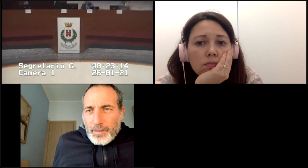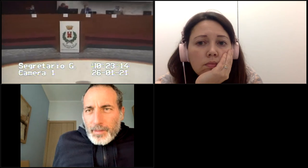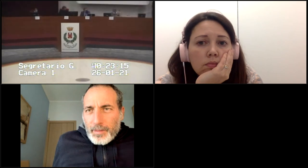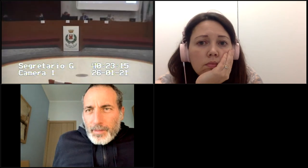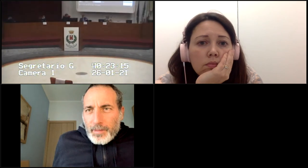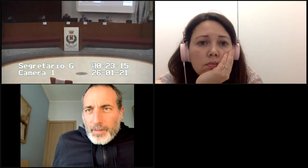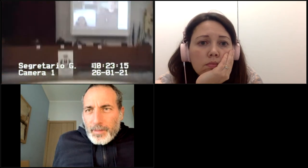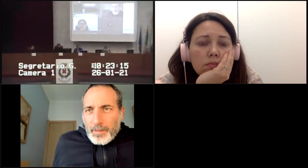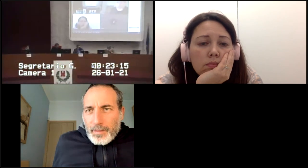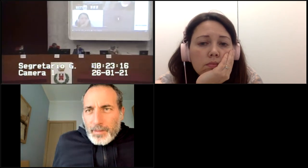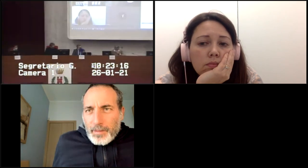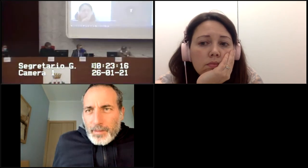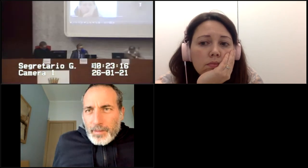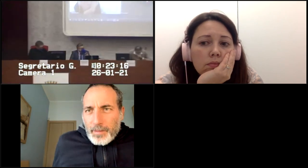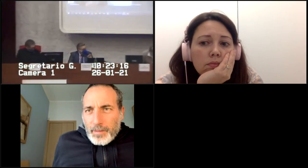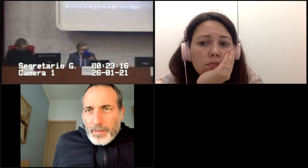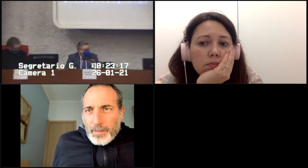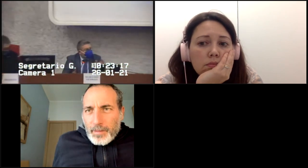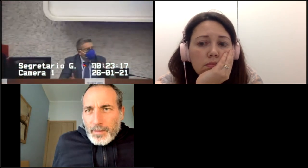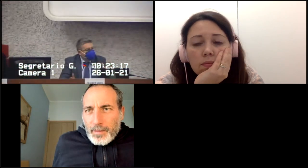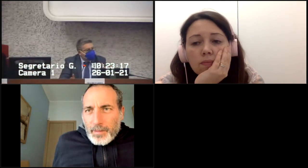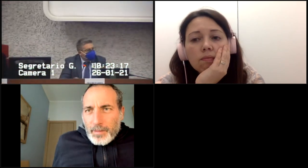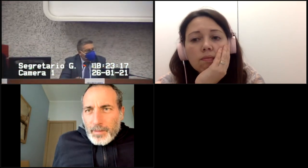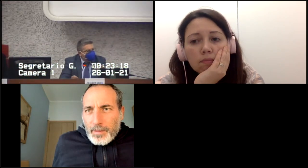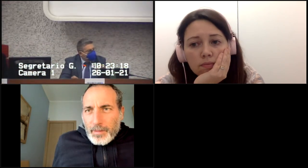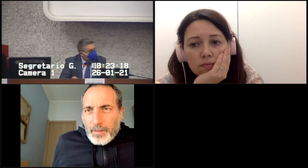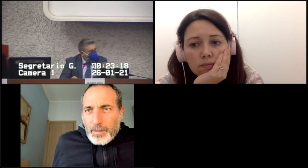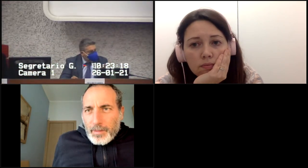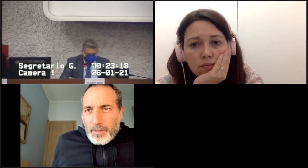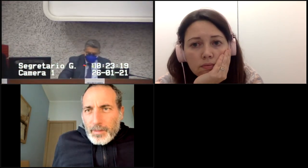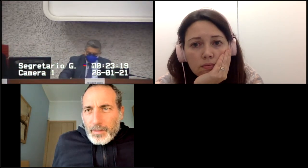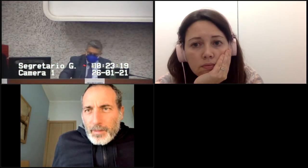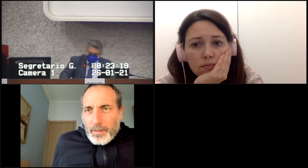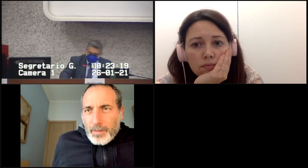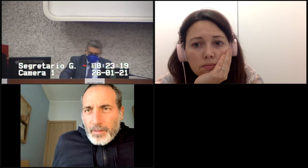La domanda secca, è ammissibile o no? È ammissibile.